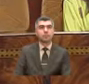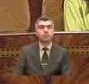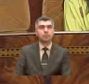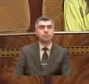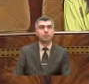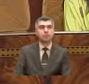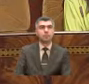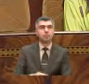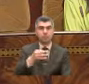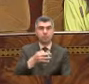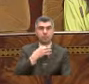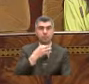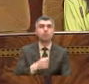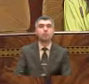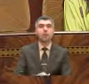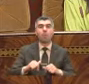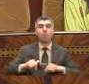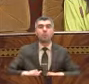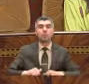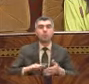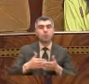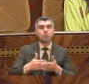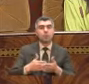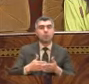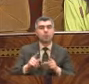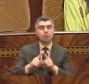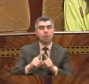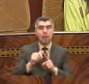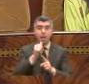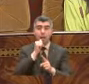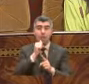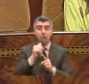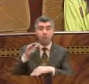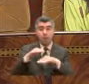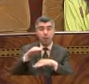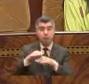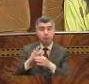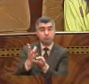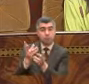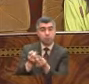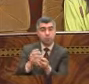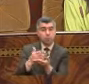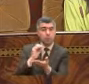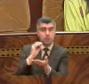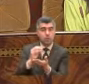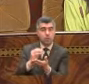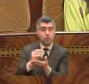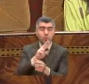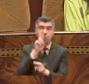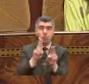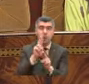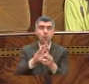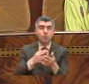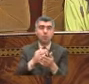وفي هذا السياق سيد الوزير، فإن وضعية التطهير السائل يطرح أكثر من تساؤل بخصوص تدبير هذا